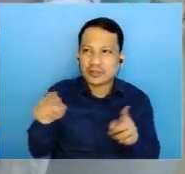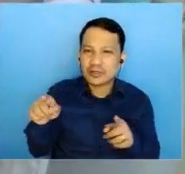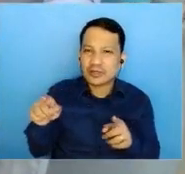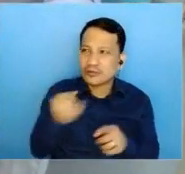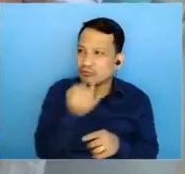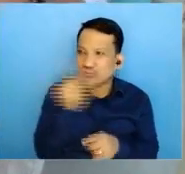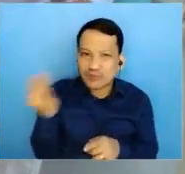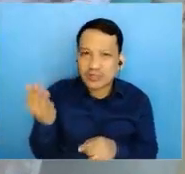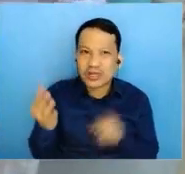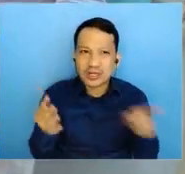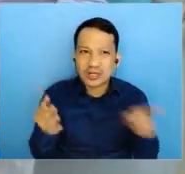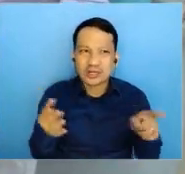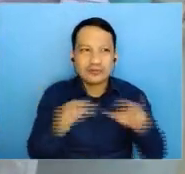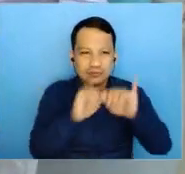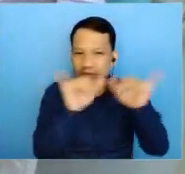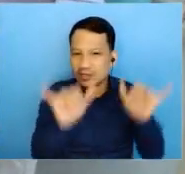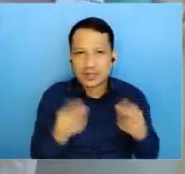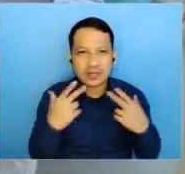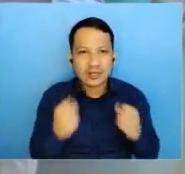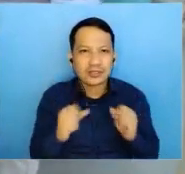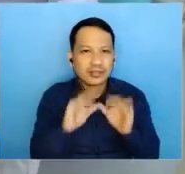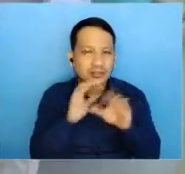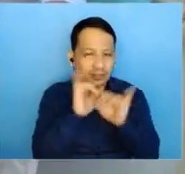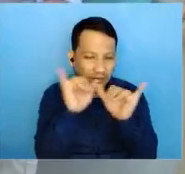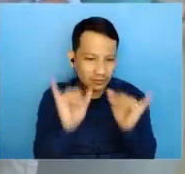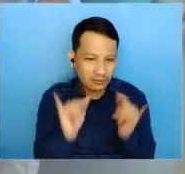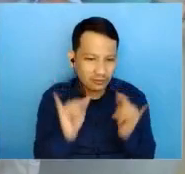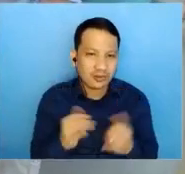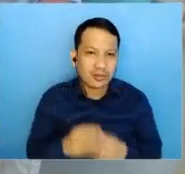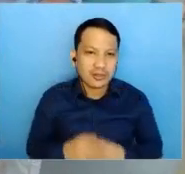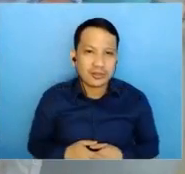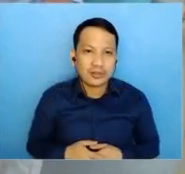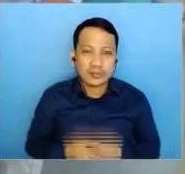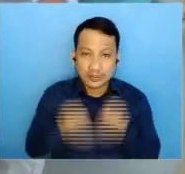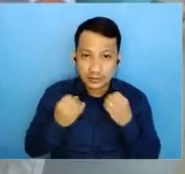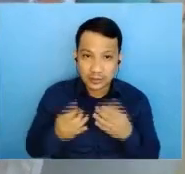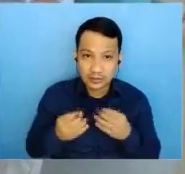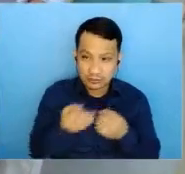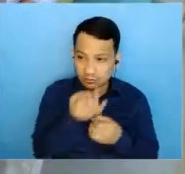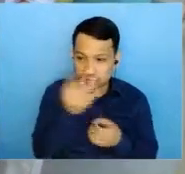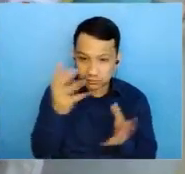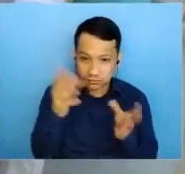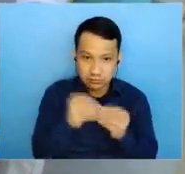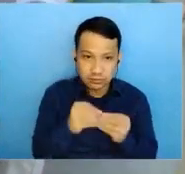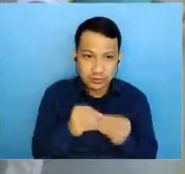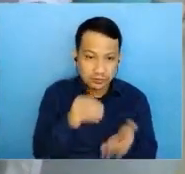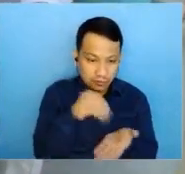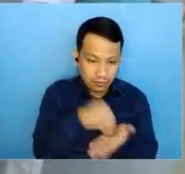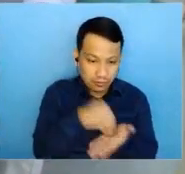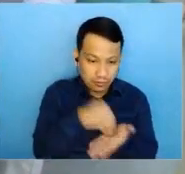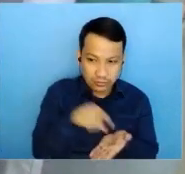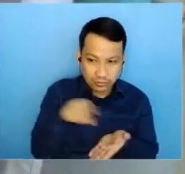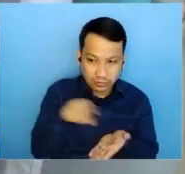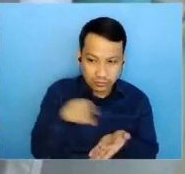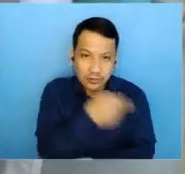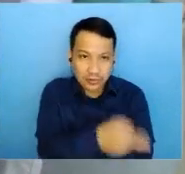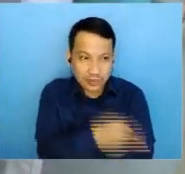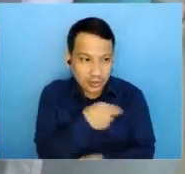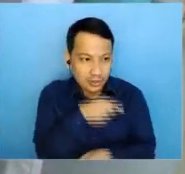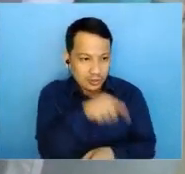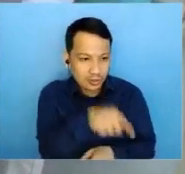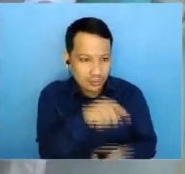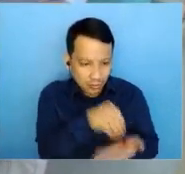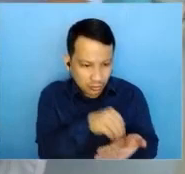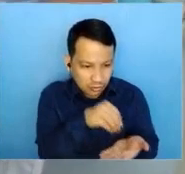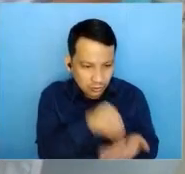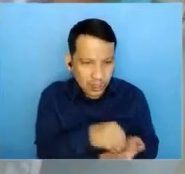healthcare system. And we can't afford that right now. So nakakalula yung mga figures, no? Nung sinabi, may utang sa ganitong ospital, may utang pa na this much.